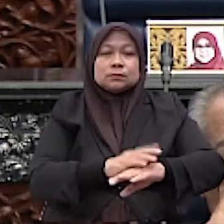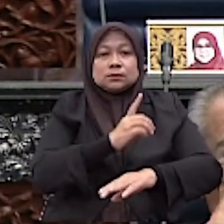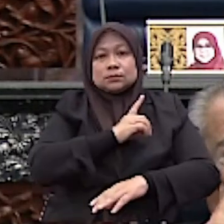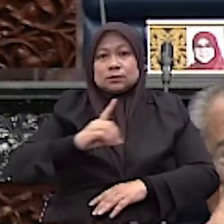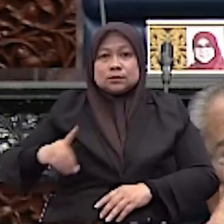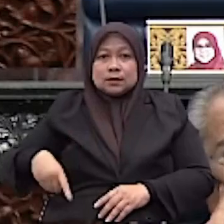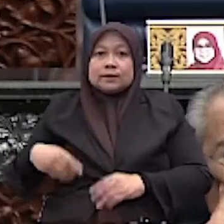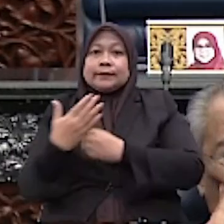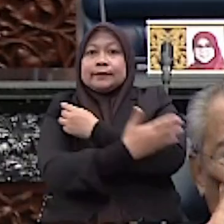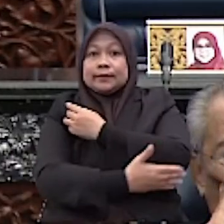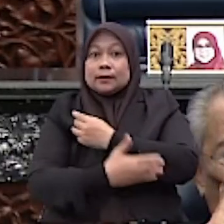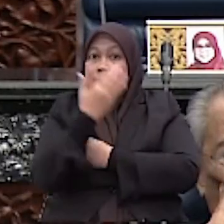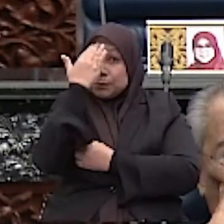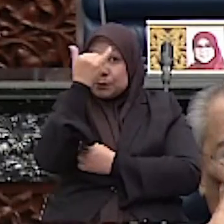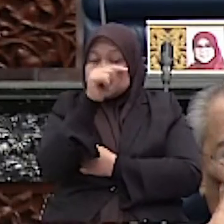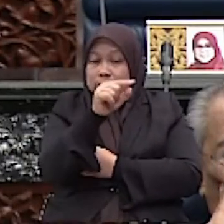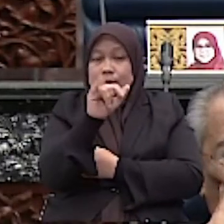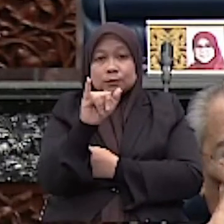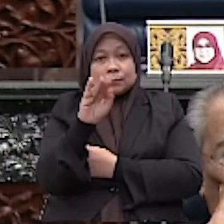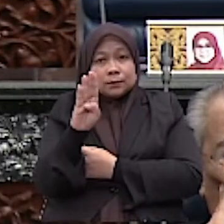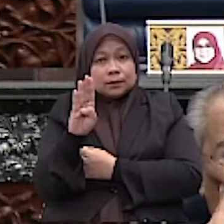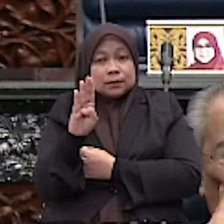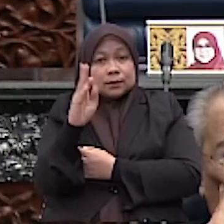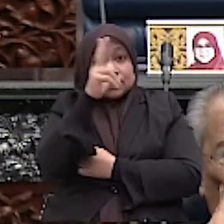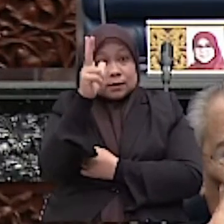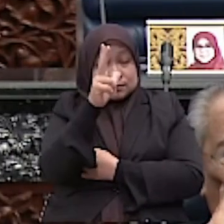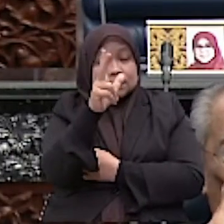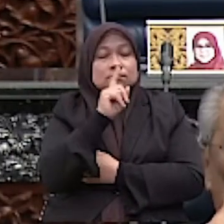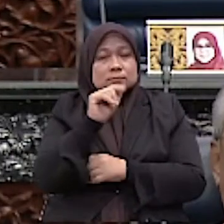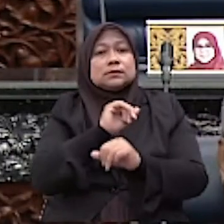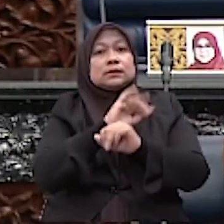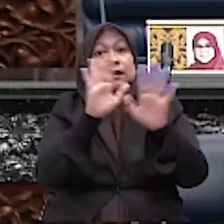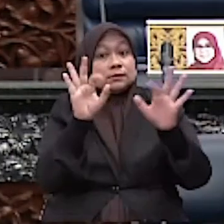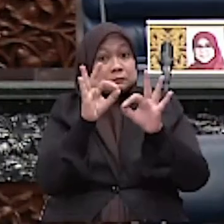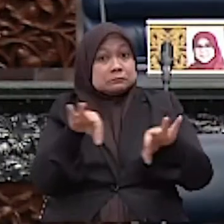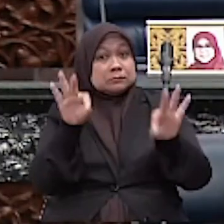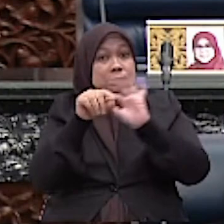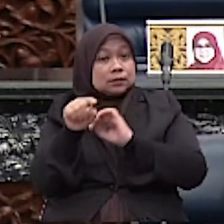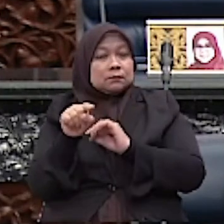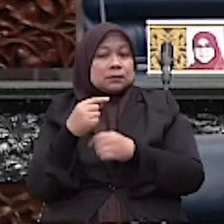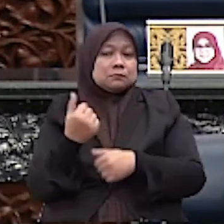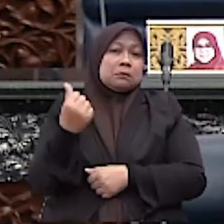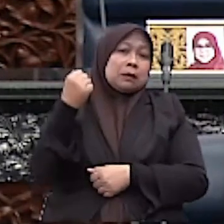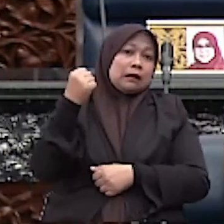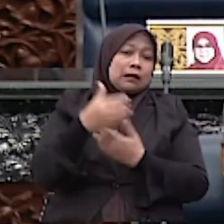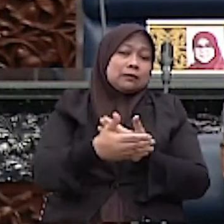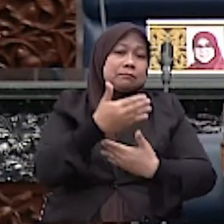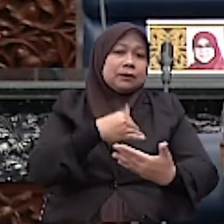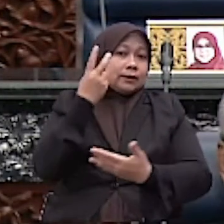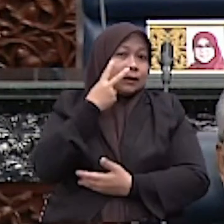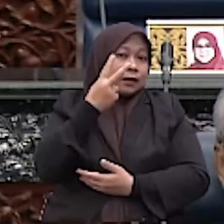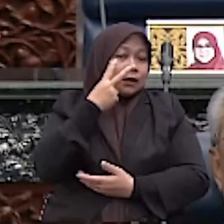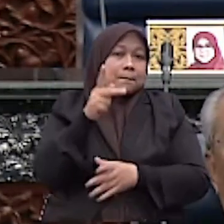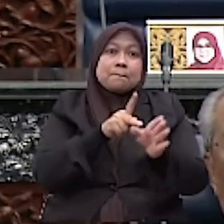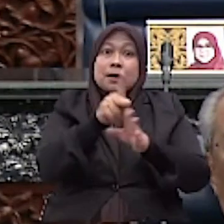negara tindakan kerajaan Dayak juga jelas ini penting pandangan